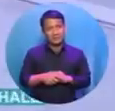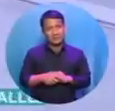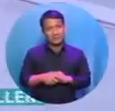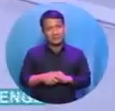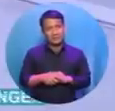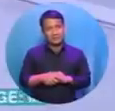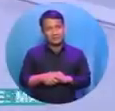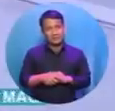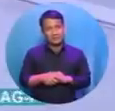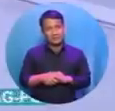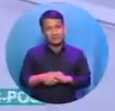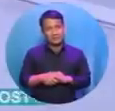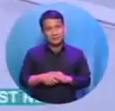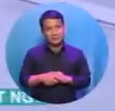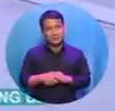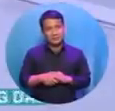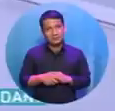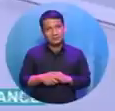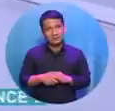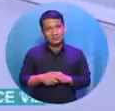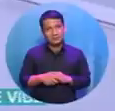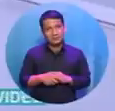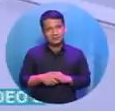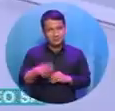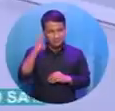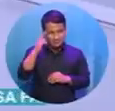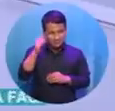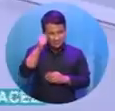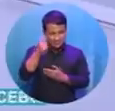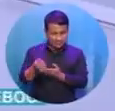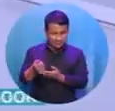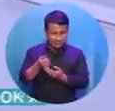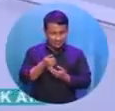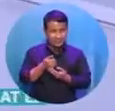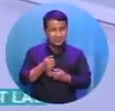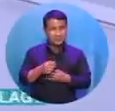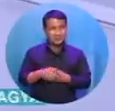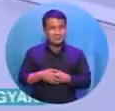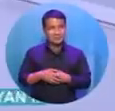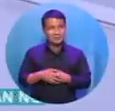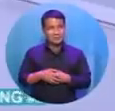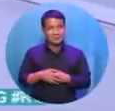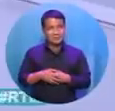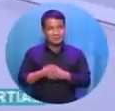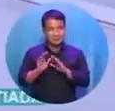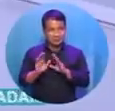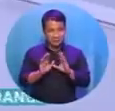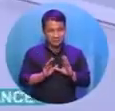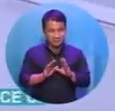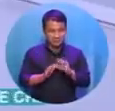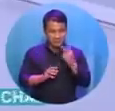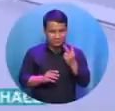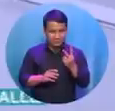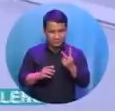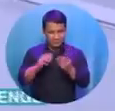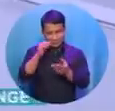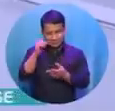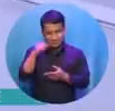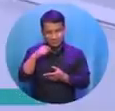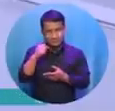Maraming salamat po ate. Sana po matulungan niyo po ako. Okay. Kami kasi po, dalawa lang kami ng kapatid